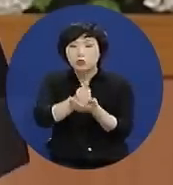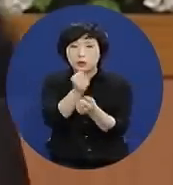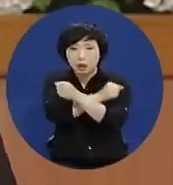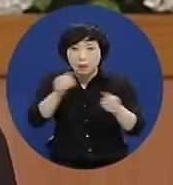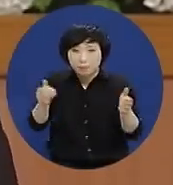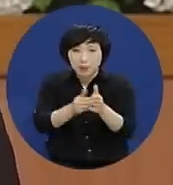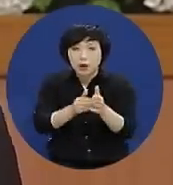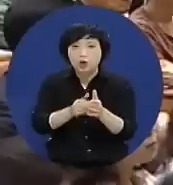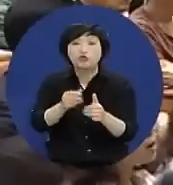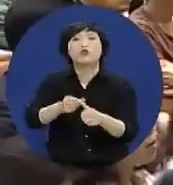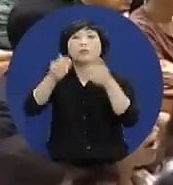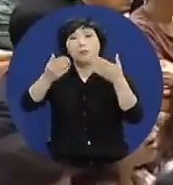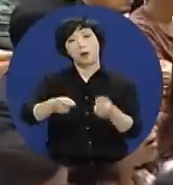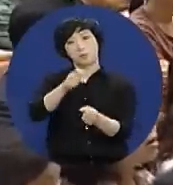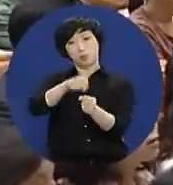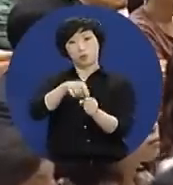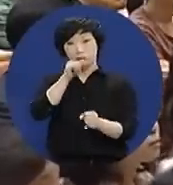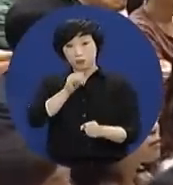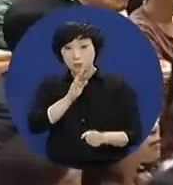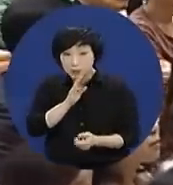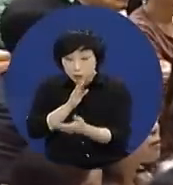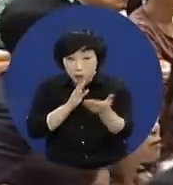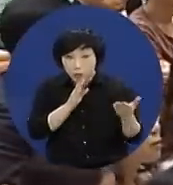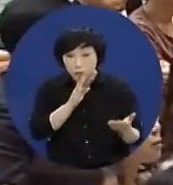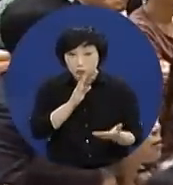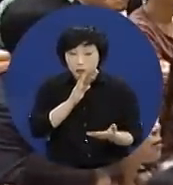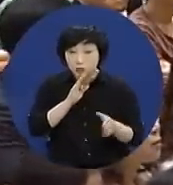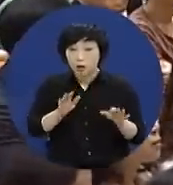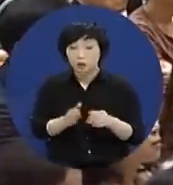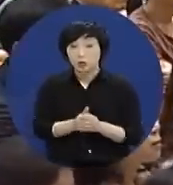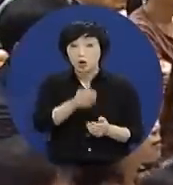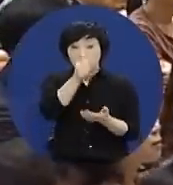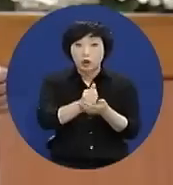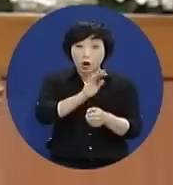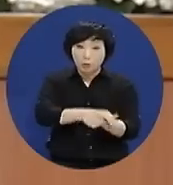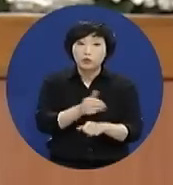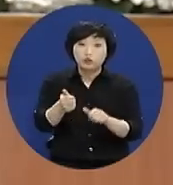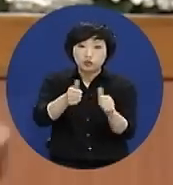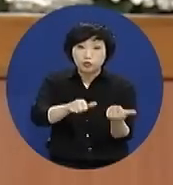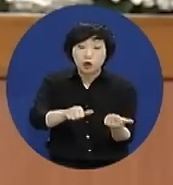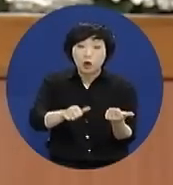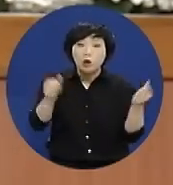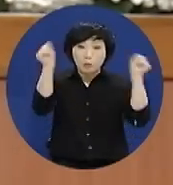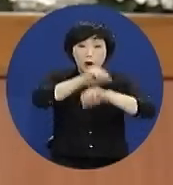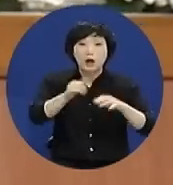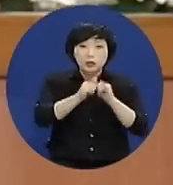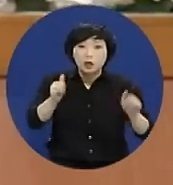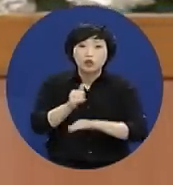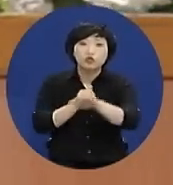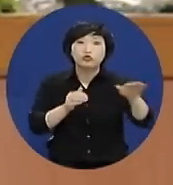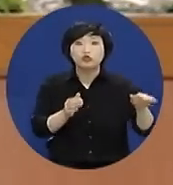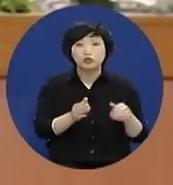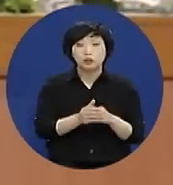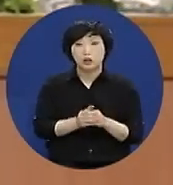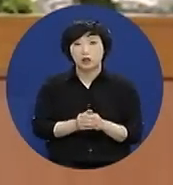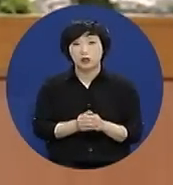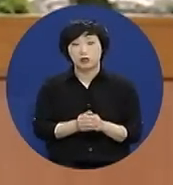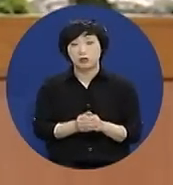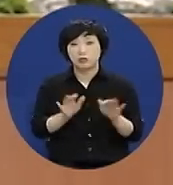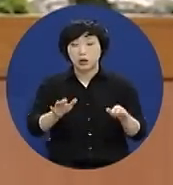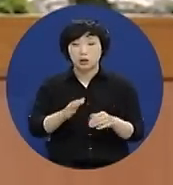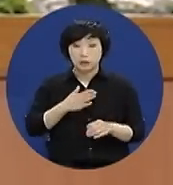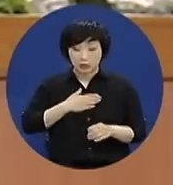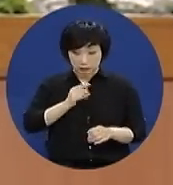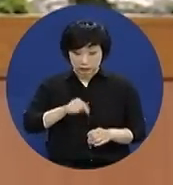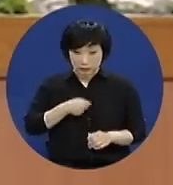は罪があるので集まって罪を食い改めて罪が許されて救われようとするのですどうしてですか